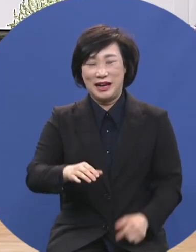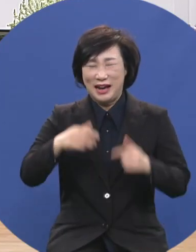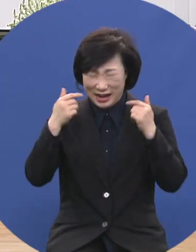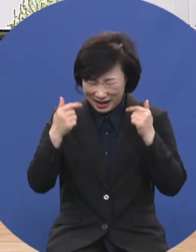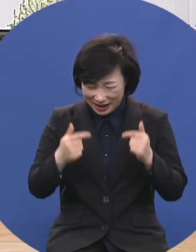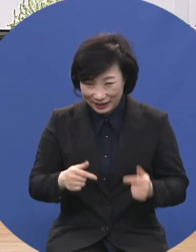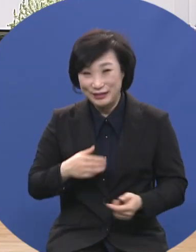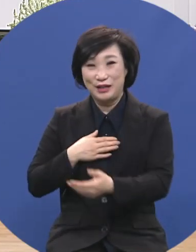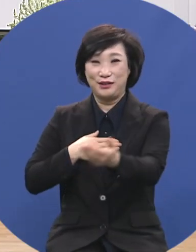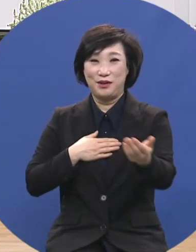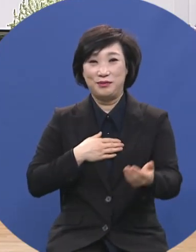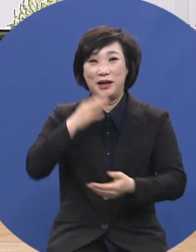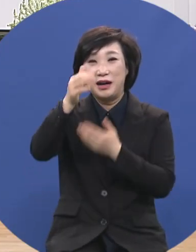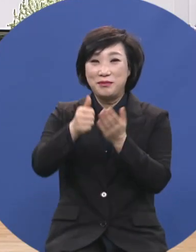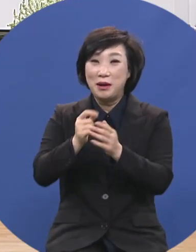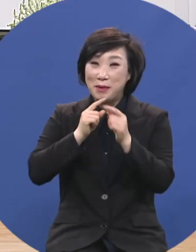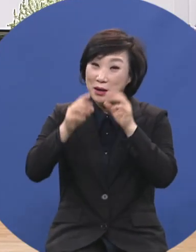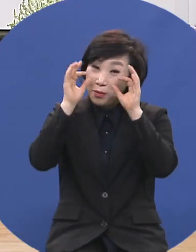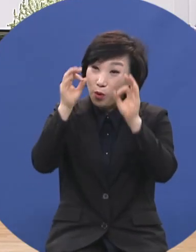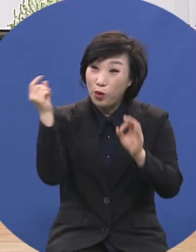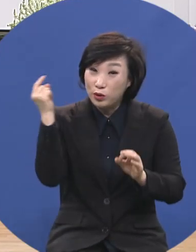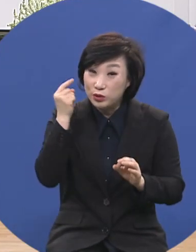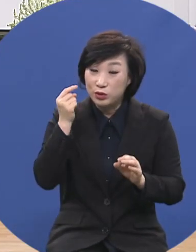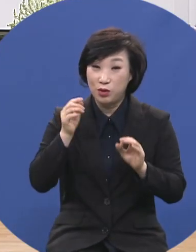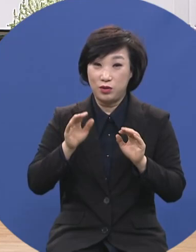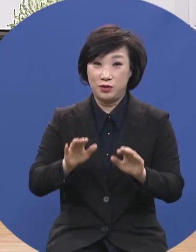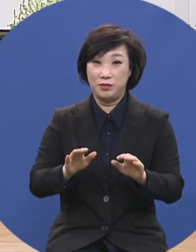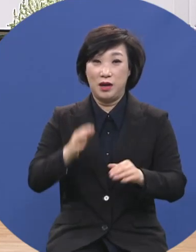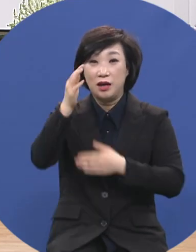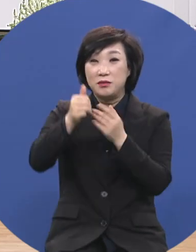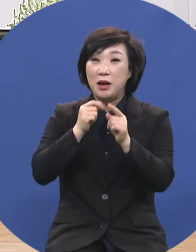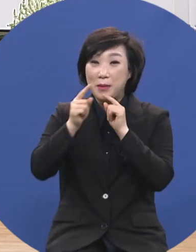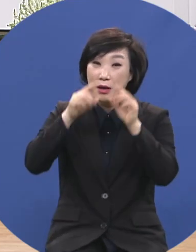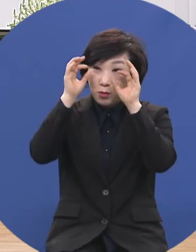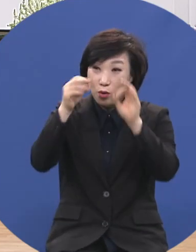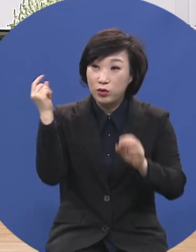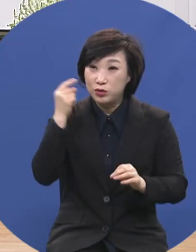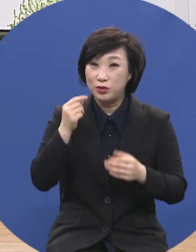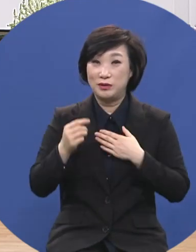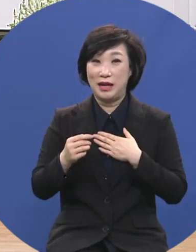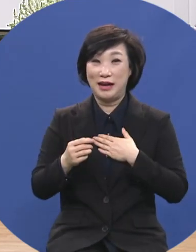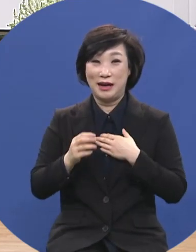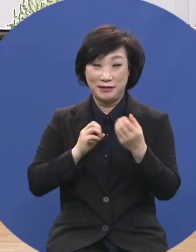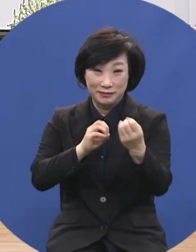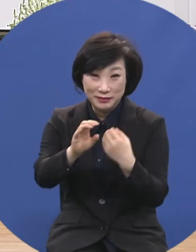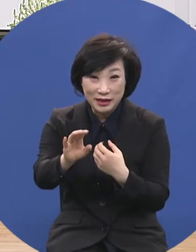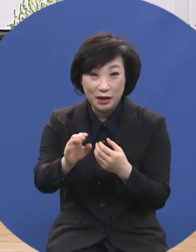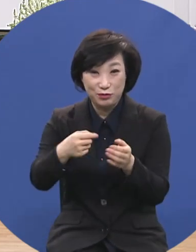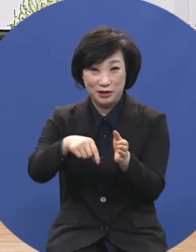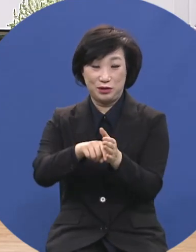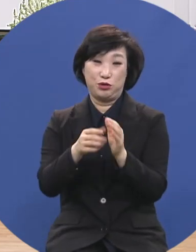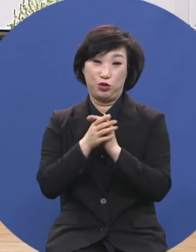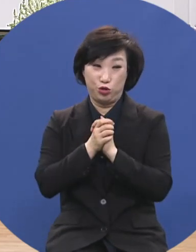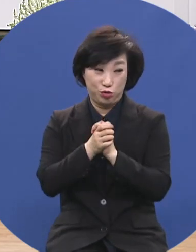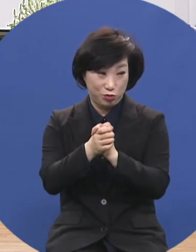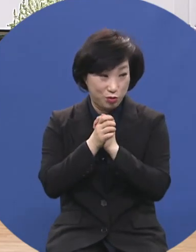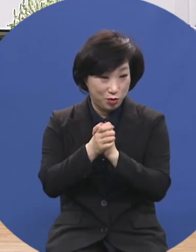항상 여러분은 하나님 말씀을 듣거든 그 말씀을 듣고 내게 이루어지도록